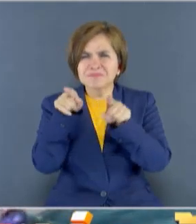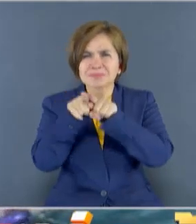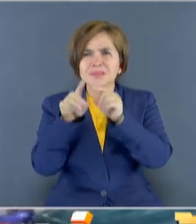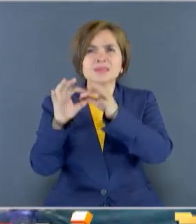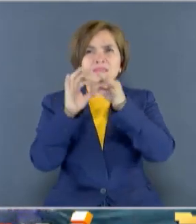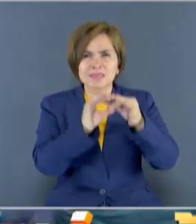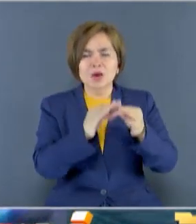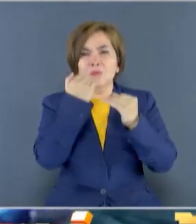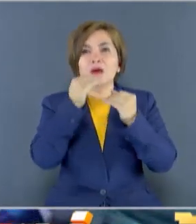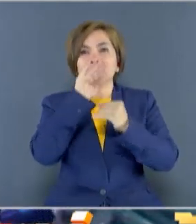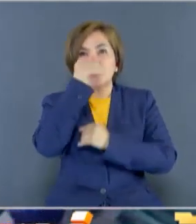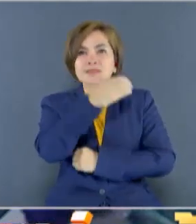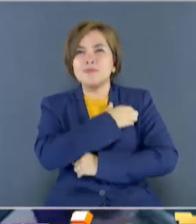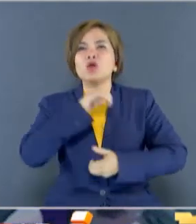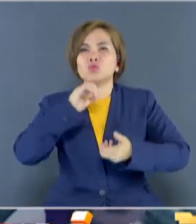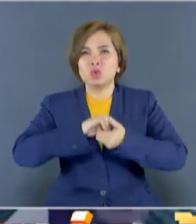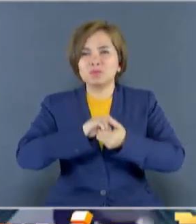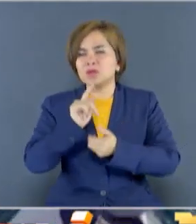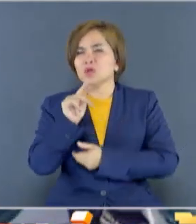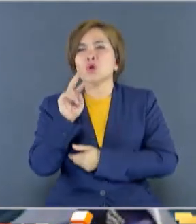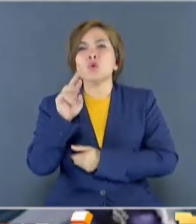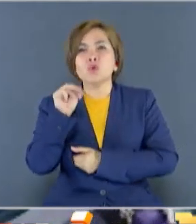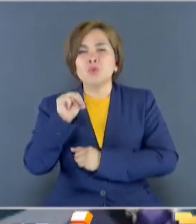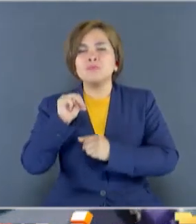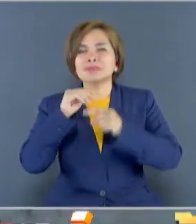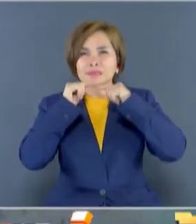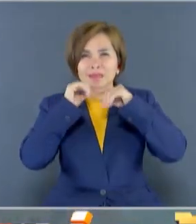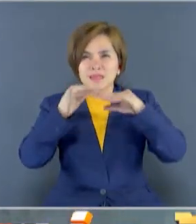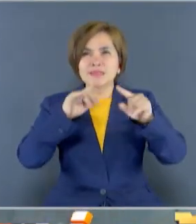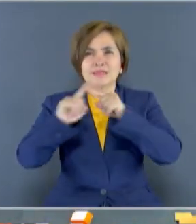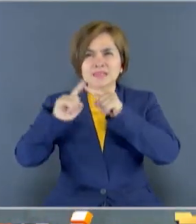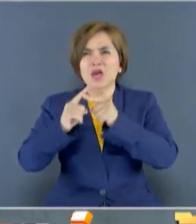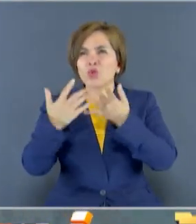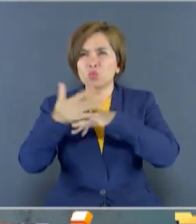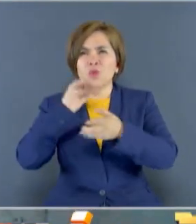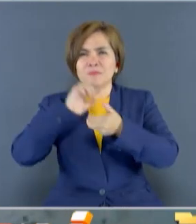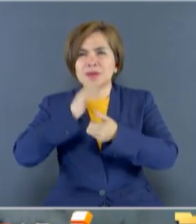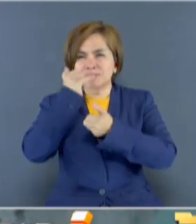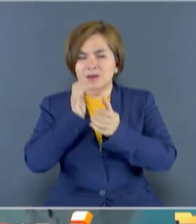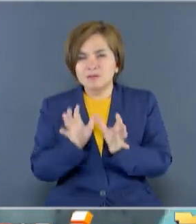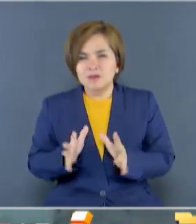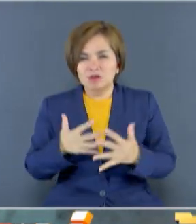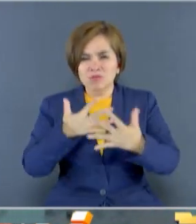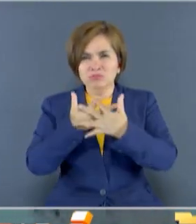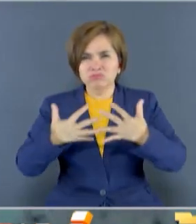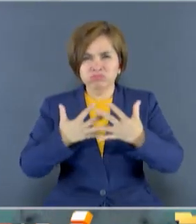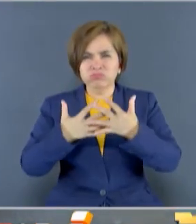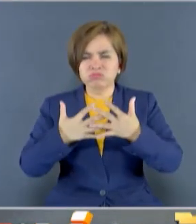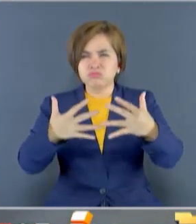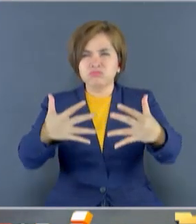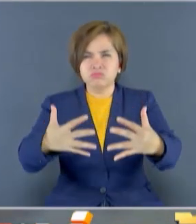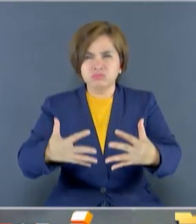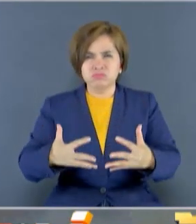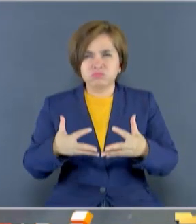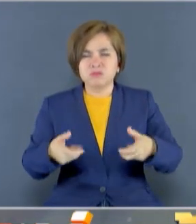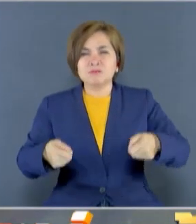บาลนครระยองครับร่วมกับทางกรมทรัพยากรทางทะเลและชายฝั่งตอนนี้ระดมกำลังเจ้าที่วางตะข่ายในลำคลองรอบสวนสีเมืองครับ